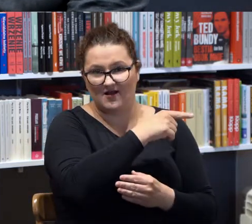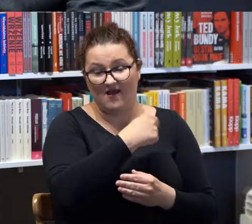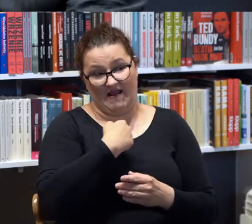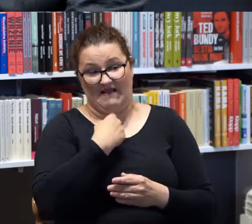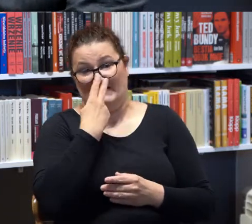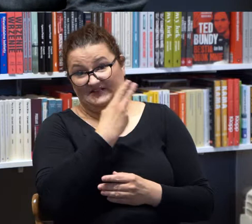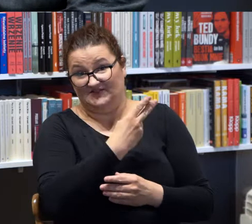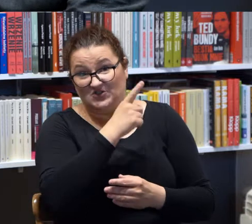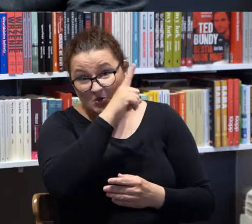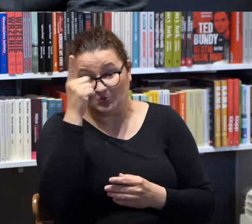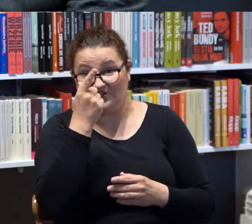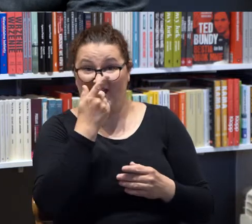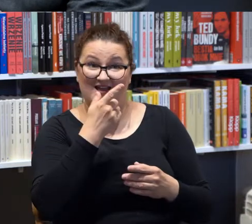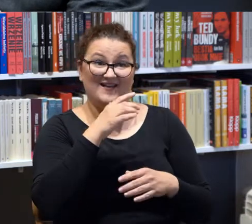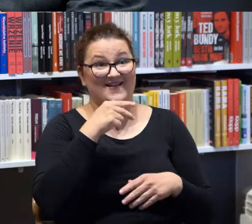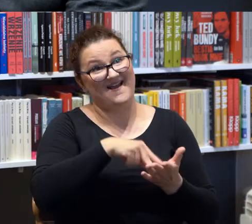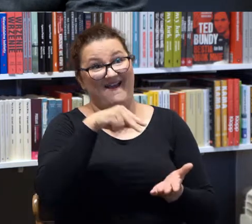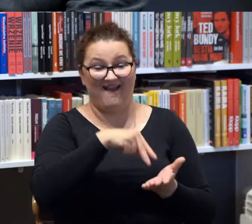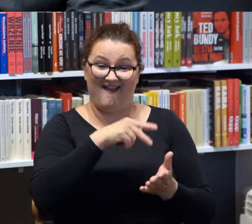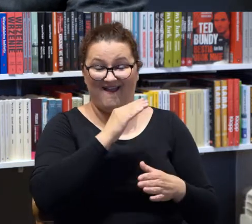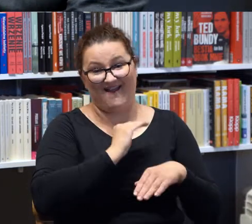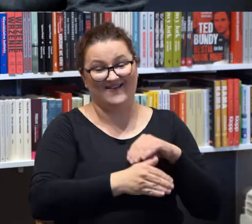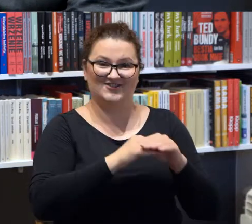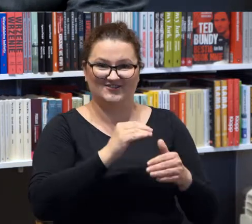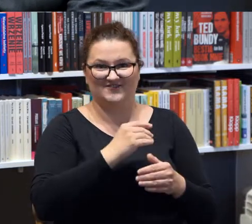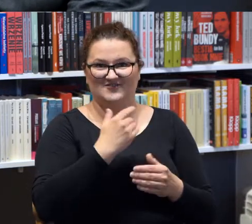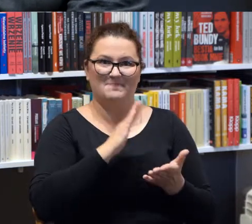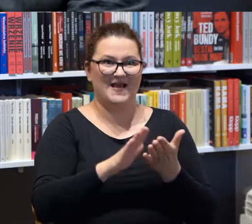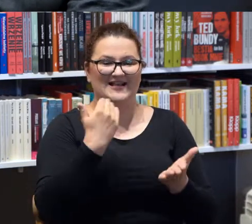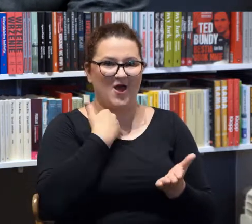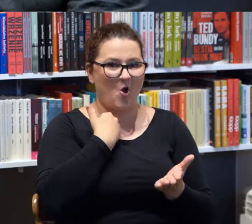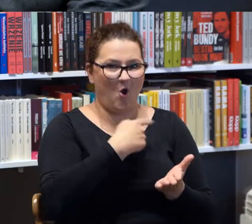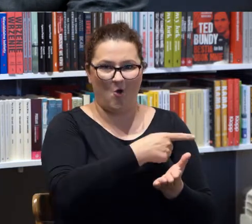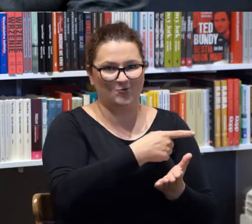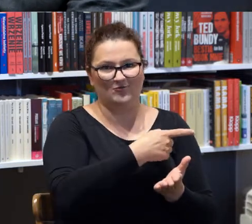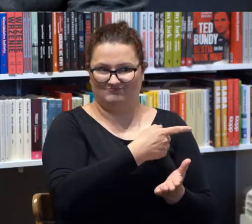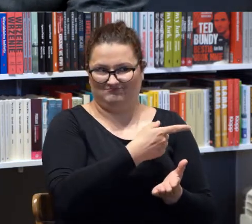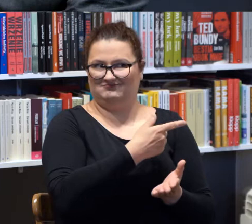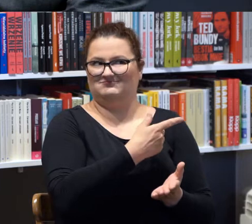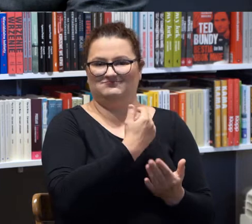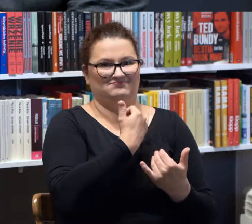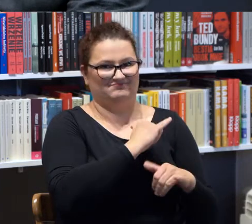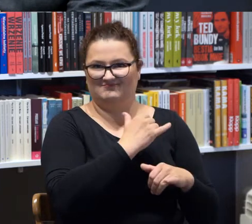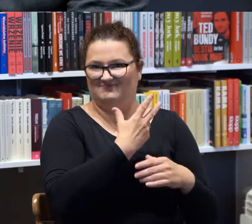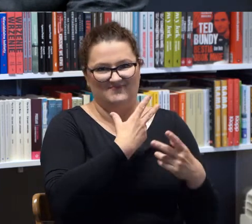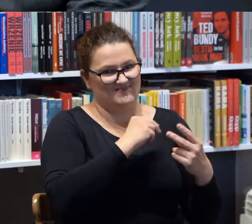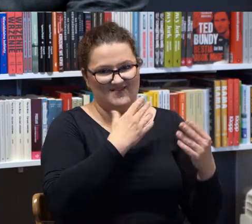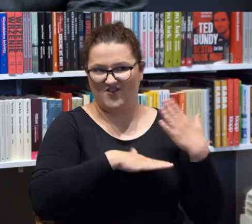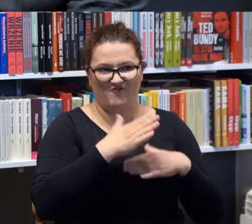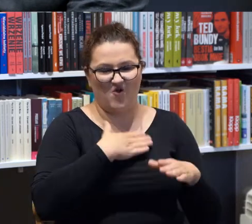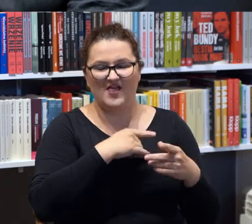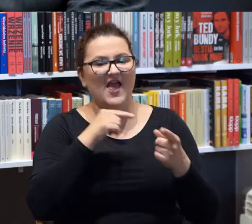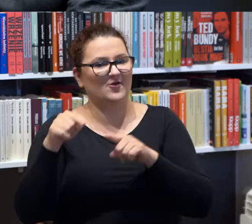ludzie niekoniecznie są szczęśliwi i skaczą z radości, że ta prohibicja. A tu się okazało, Moskalewicz mówi, że około